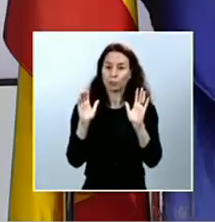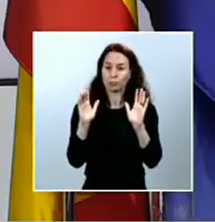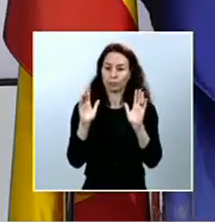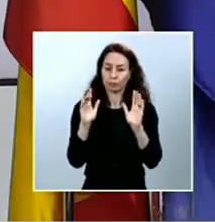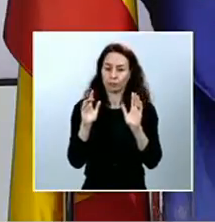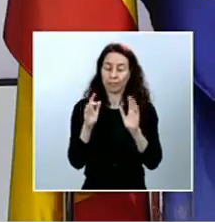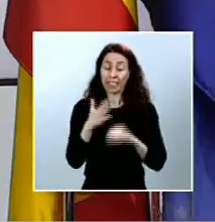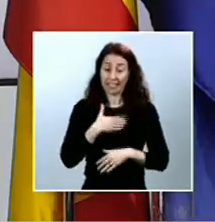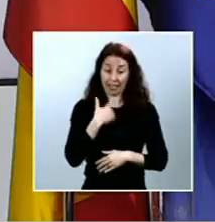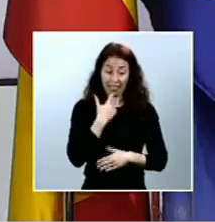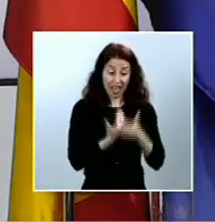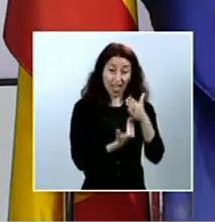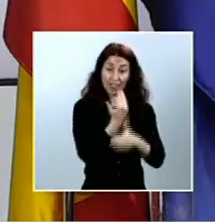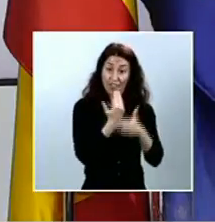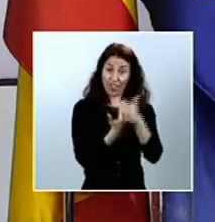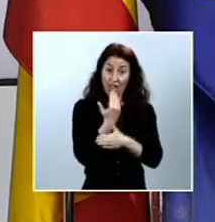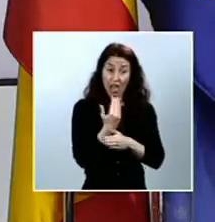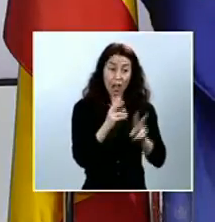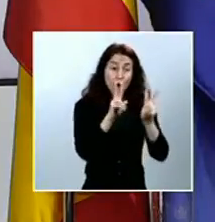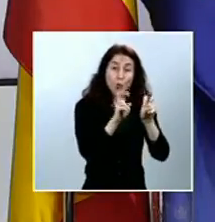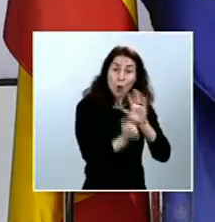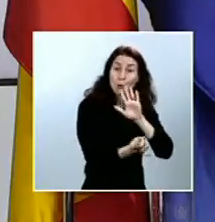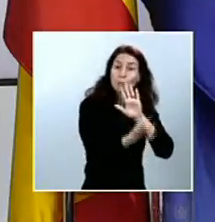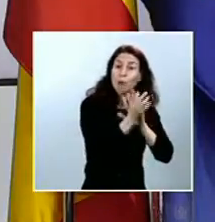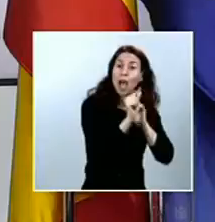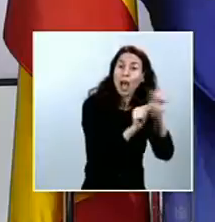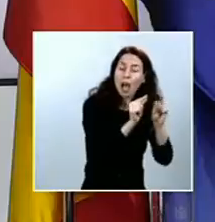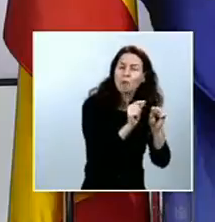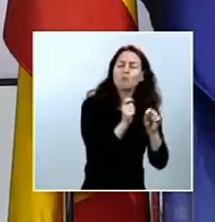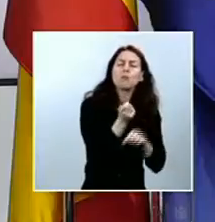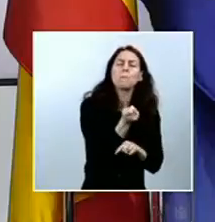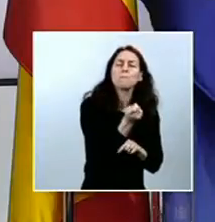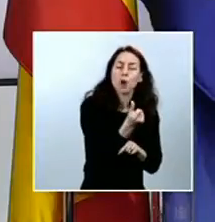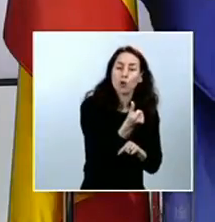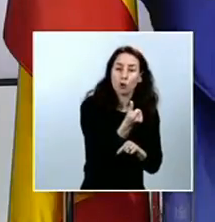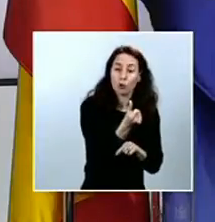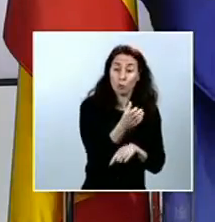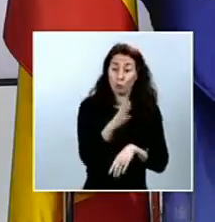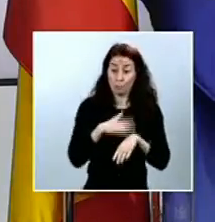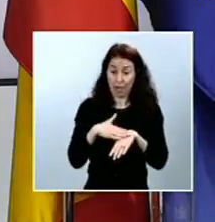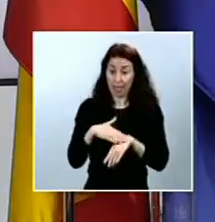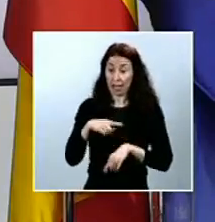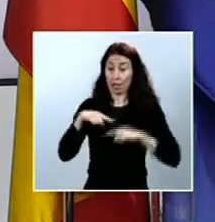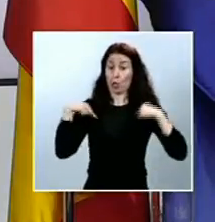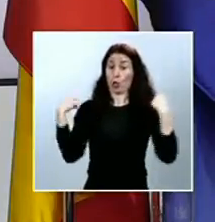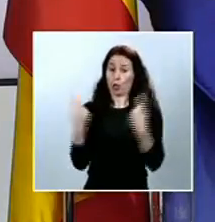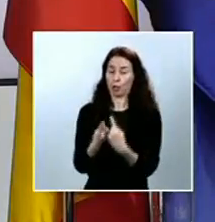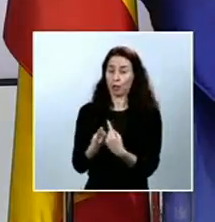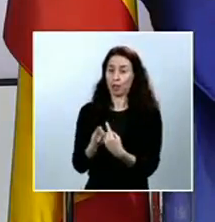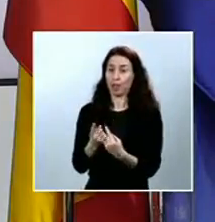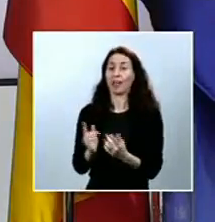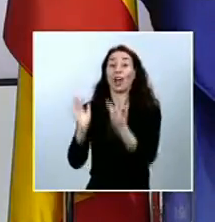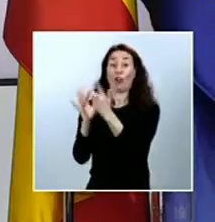diarios suficientemente pequeño como para que, si empezamos a relacionarnos un poco más, no vuelva a explotar la